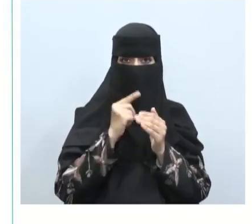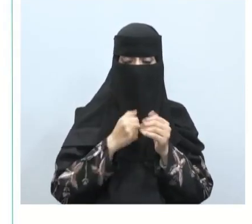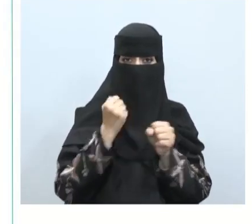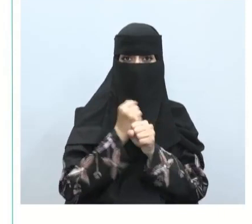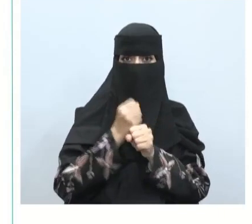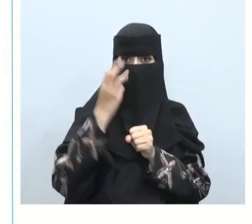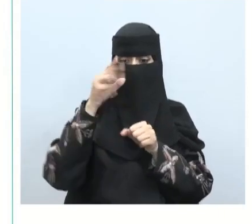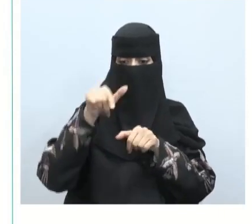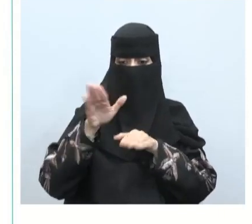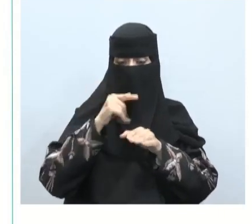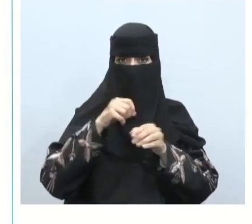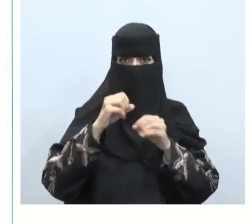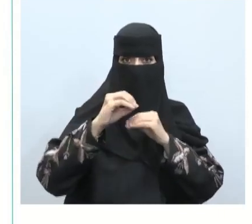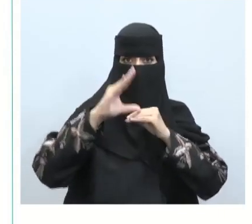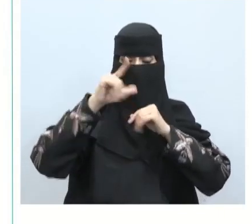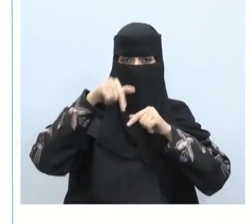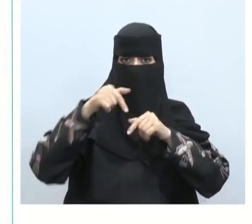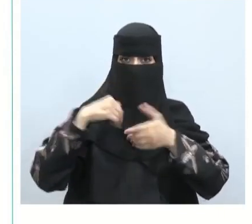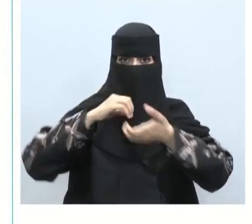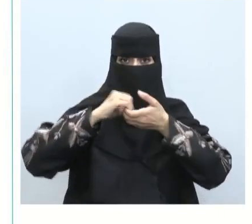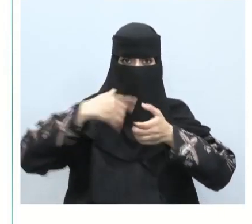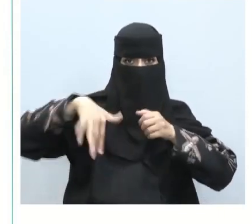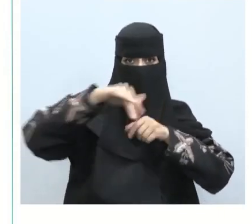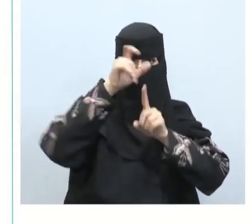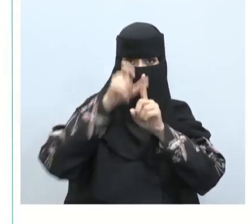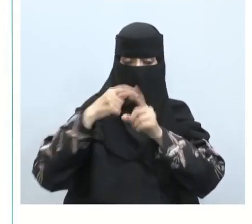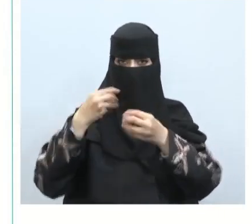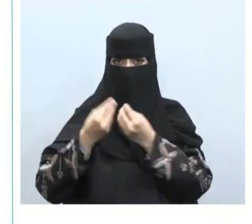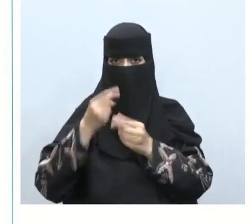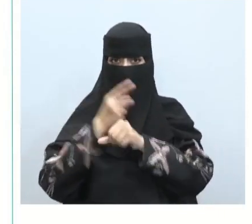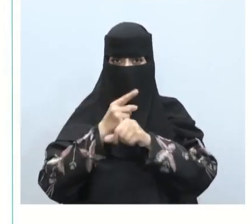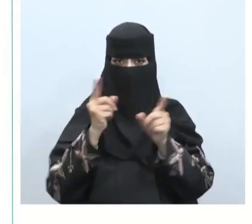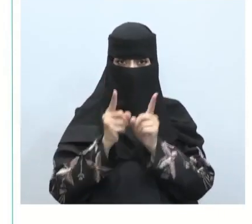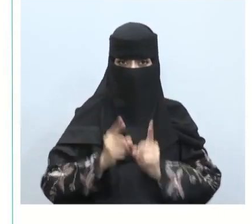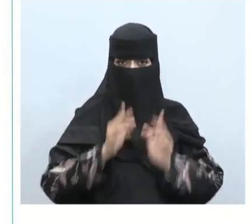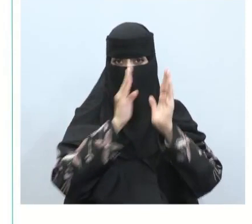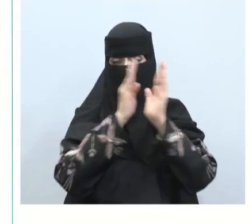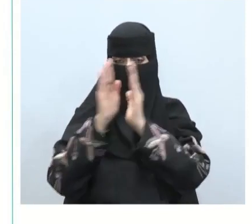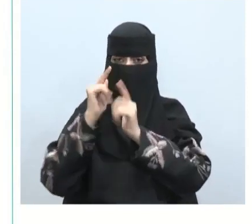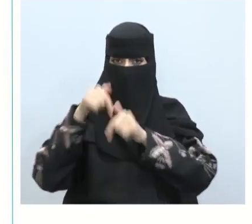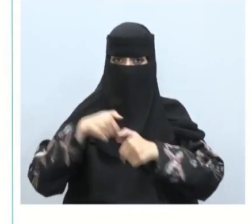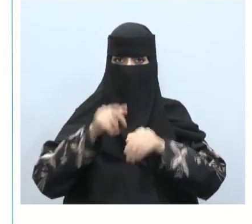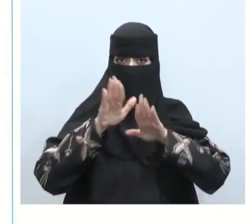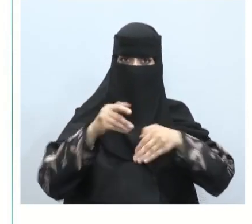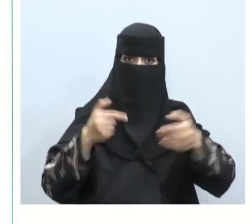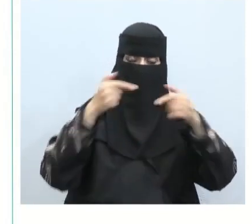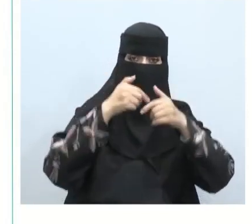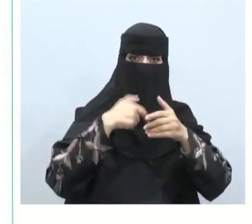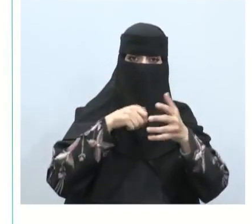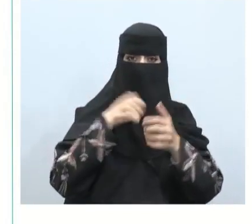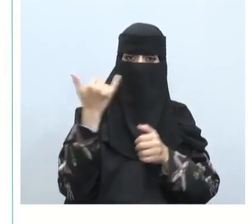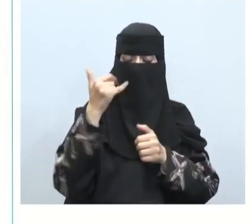المهمه الثالثه في المشروع تعاونوا جميعا مع معلمكم لتحديد الملفات التي تتضمن اهم